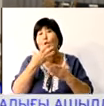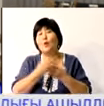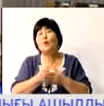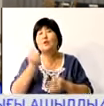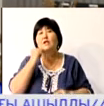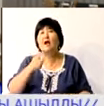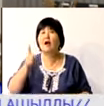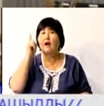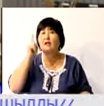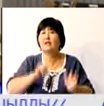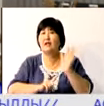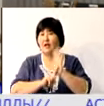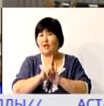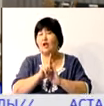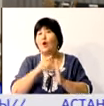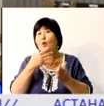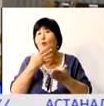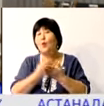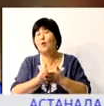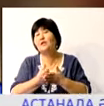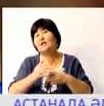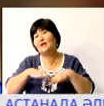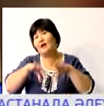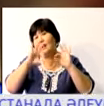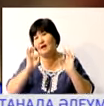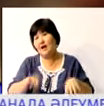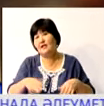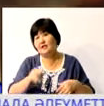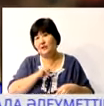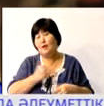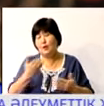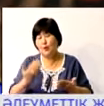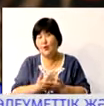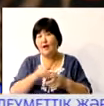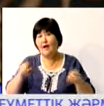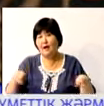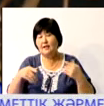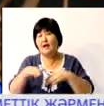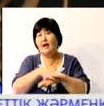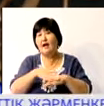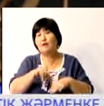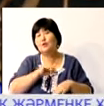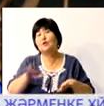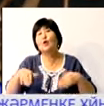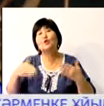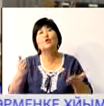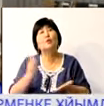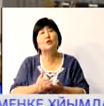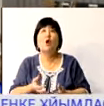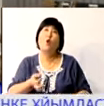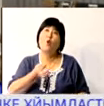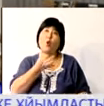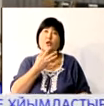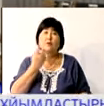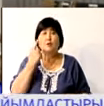атадан бермен қарай келе жатқан өздерінің ата кәсібі. Соны біз қайтадан жаңғыртып, халықтың өзін қайтадан ұсынып отырмыз. Онау жатыр